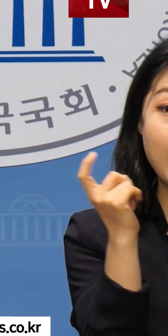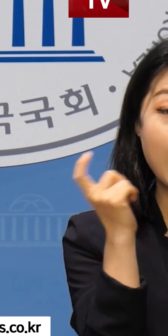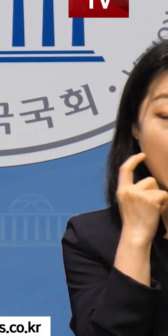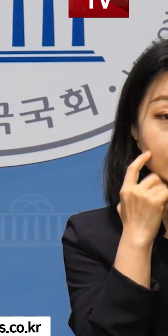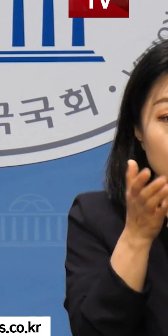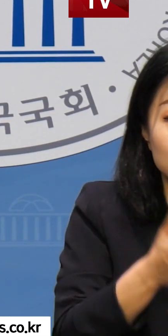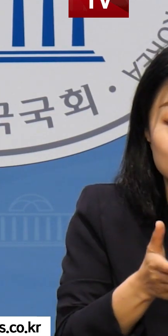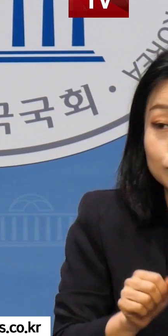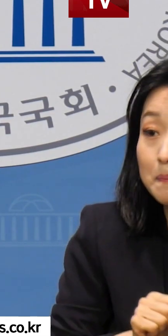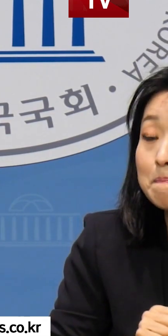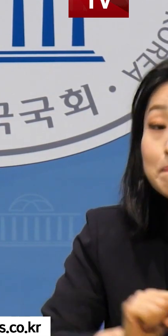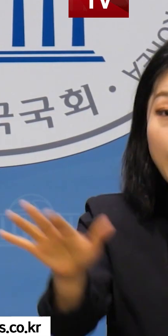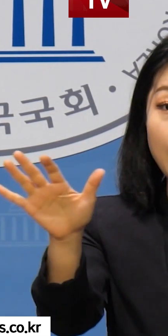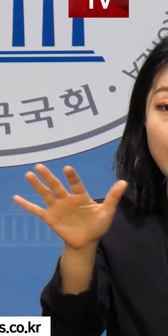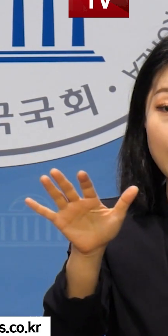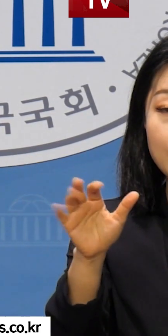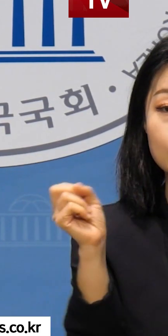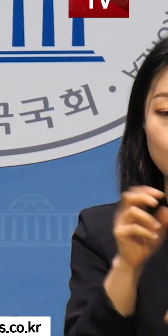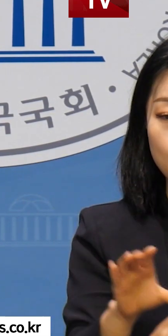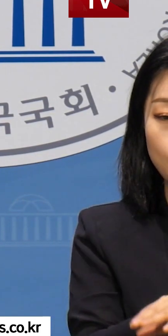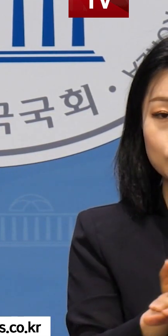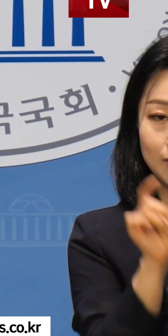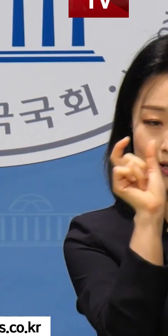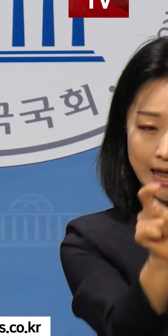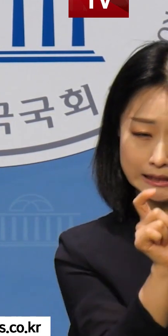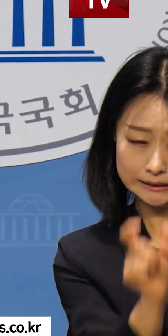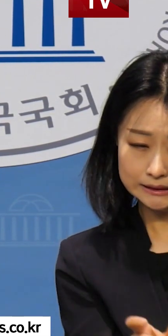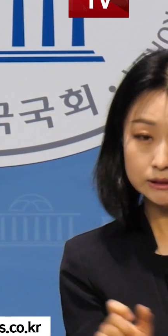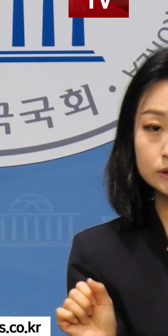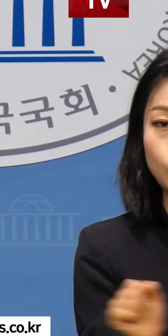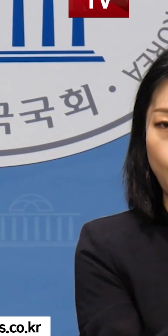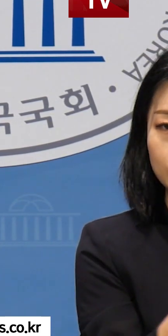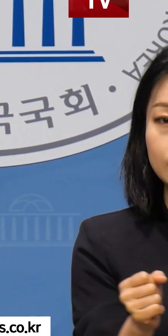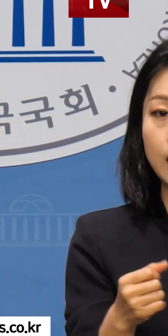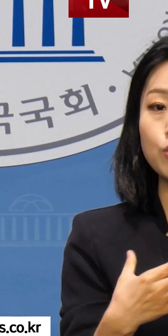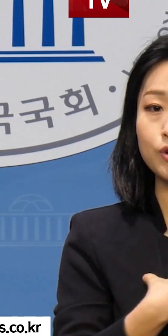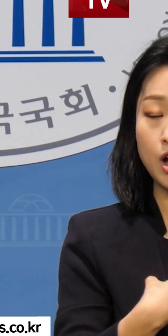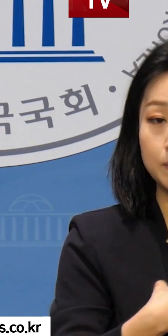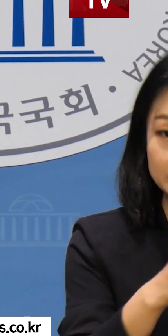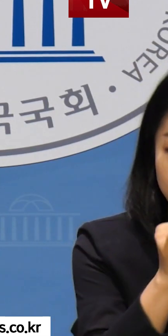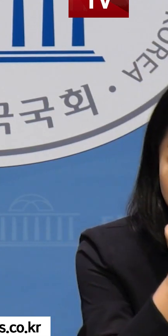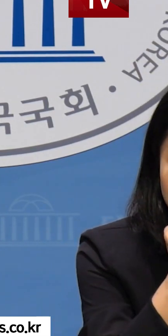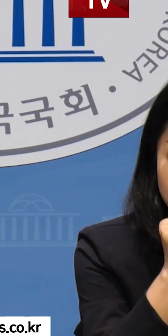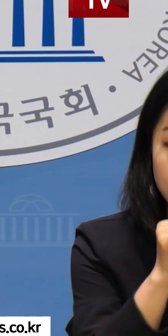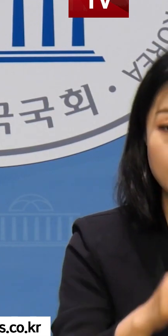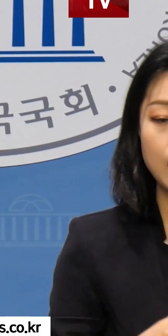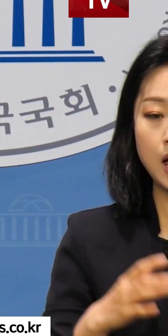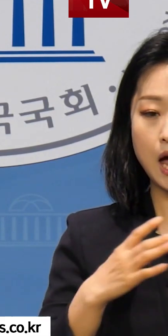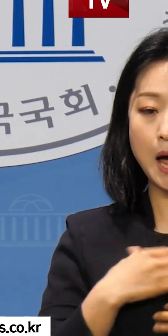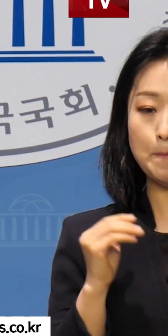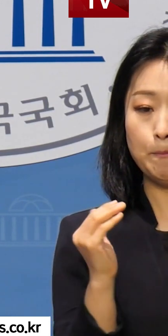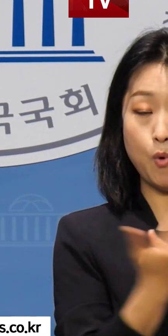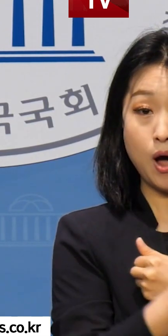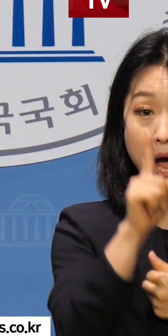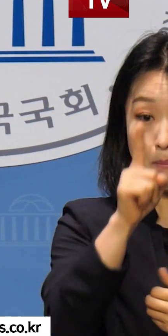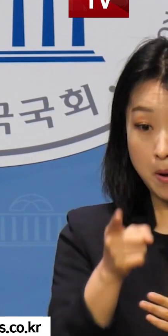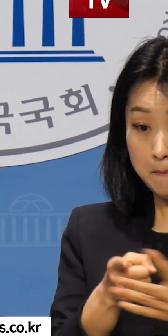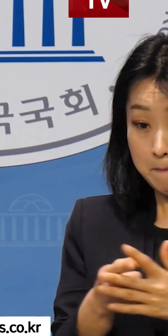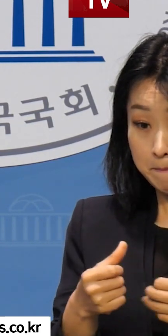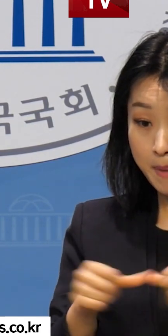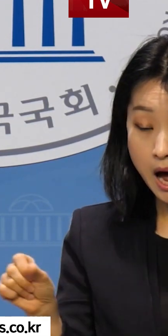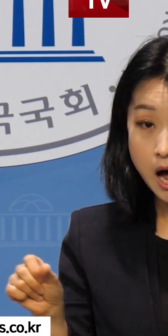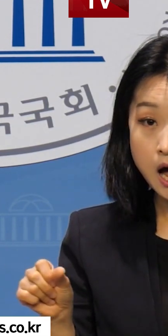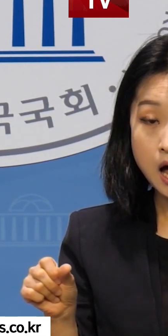가짜뉴스 유포 및 댓글 공작 위험성도 있습니다. 안보는 한 번 뚫리면 끝입니다. 두 번이 없습니다.